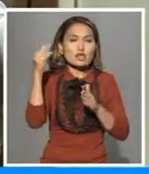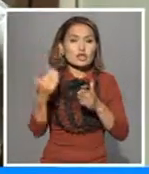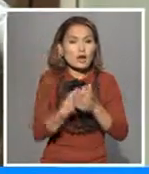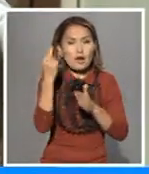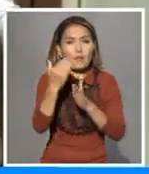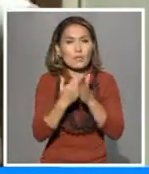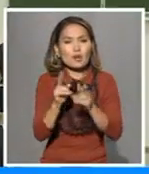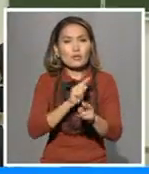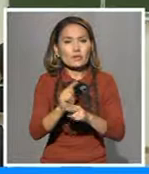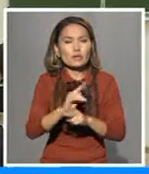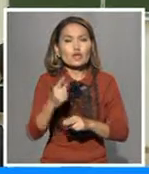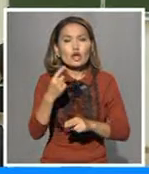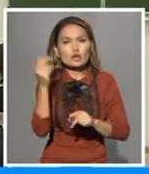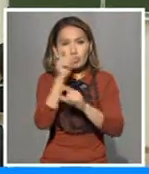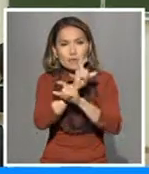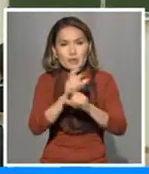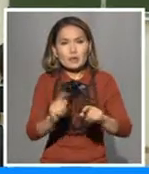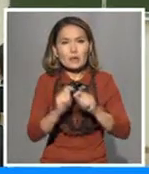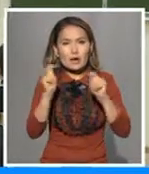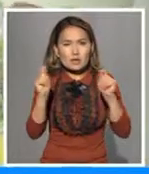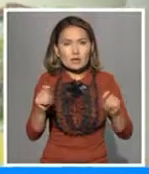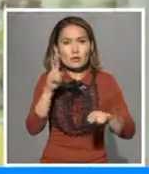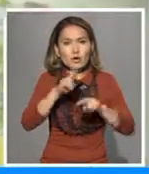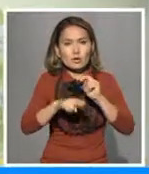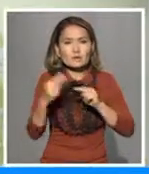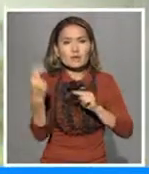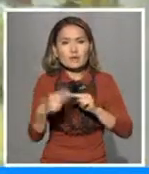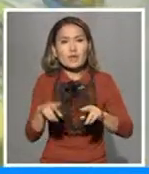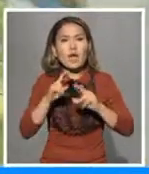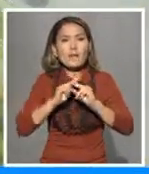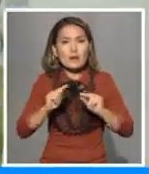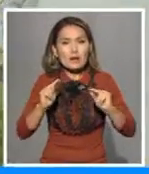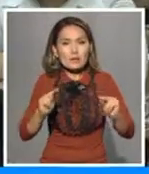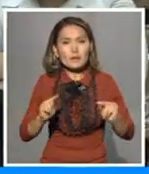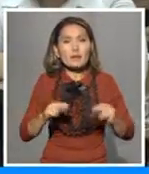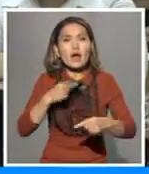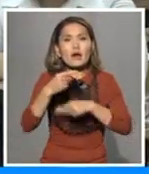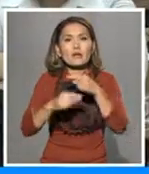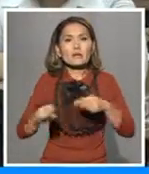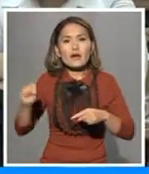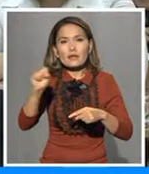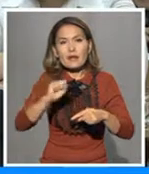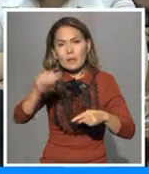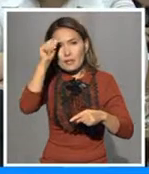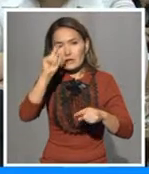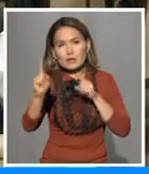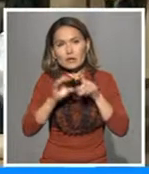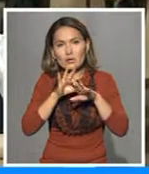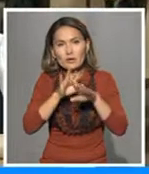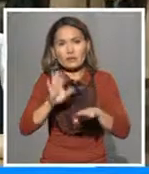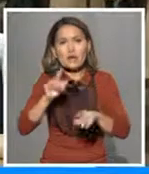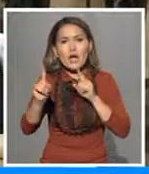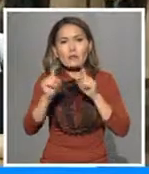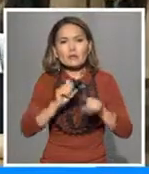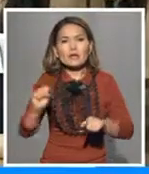140-ға жуық орта мектеп пайдалануға беріледі. Білім саласының басқа да басым бағыттары педагогтардың дәстүрлі тамыз конференциясында талқыланады.